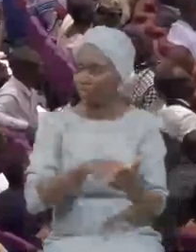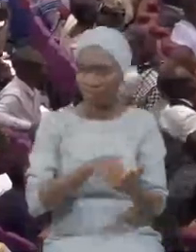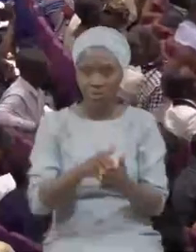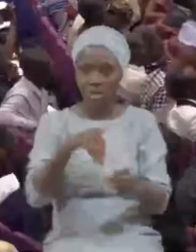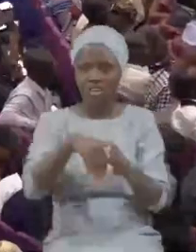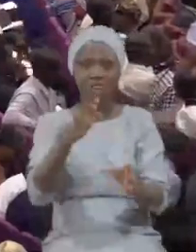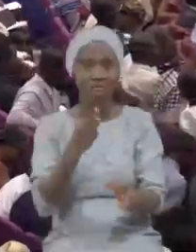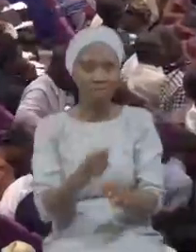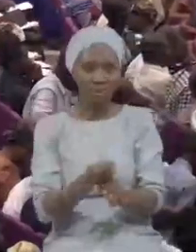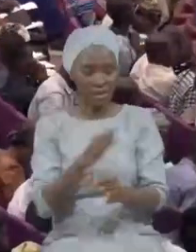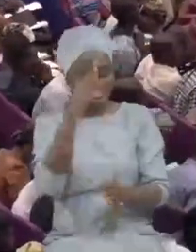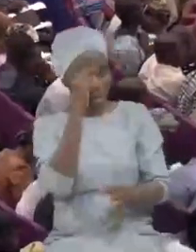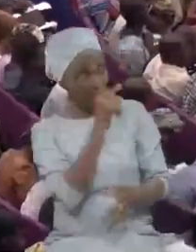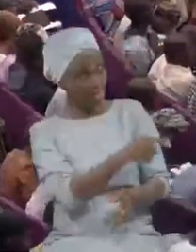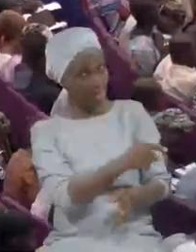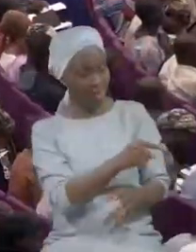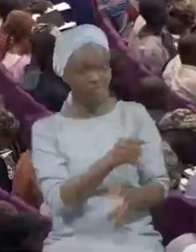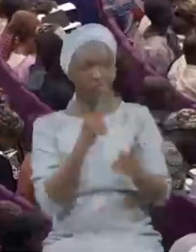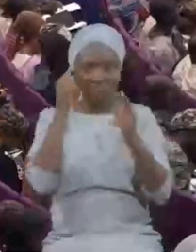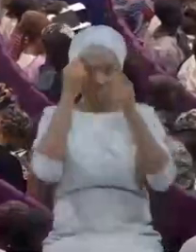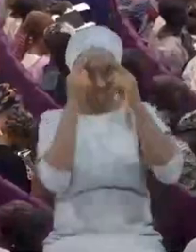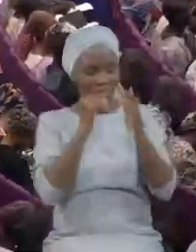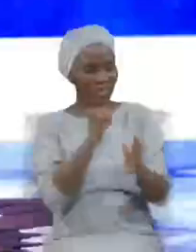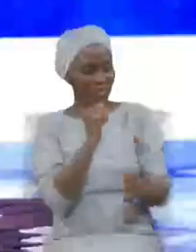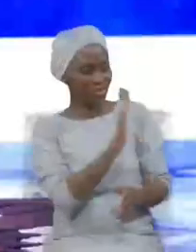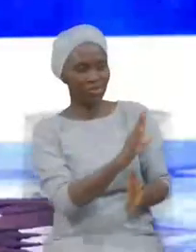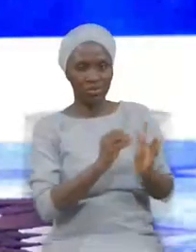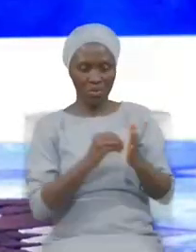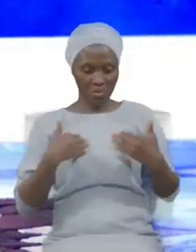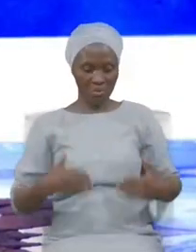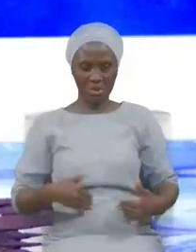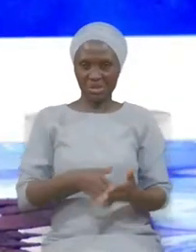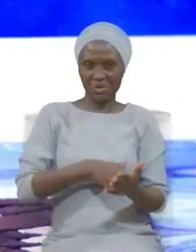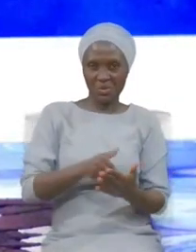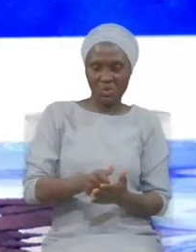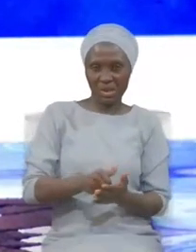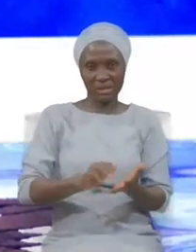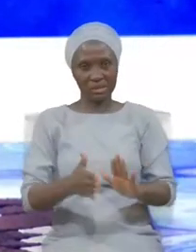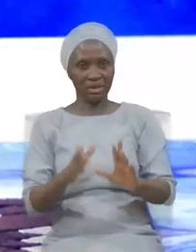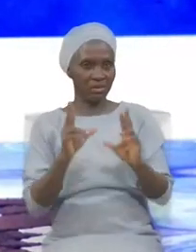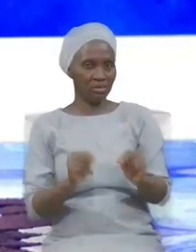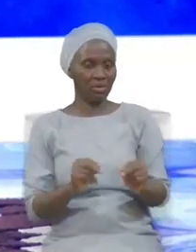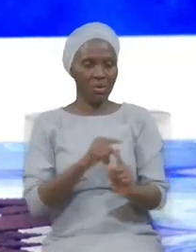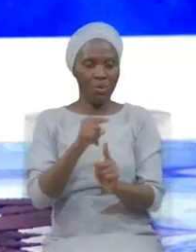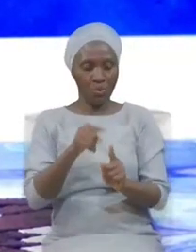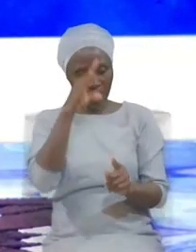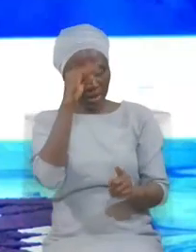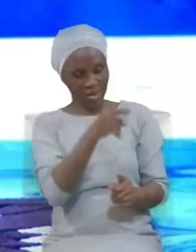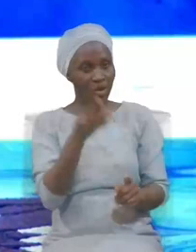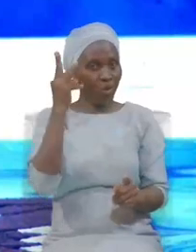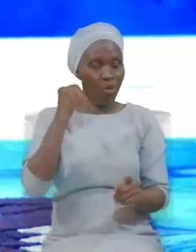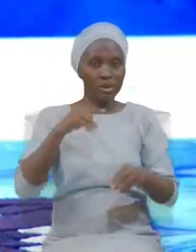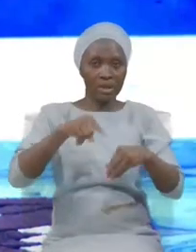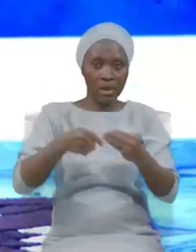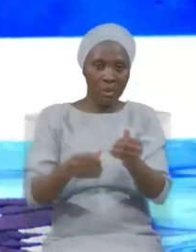foi, il ne considéra point que son corps était déjà usé, puisqu'il avait près